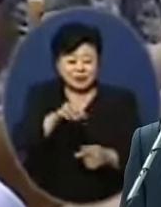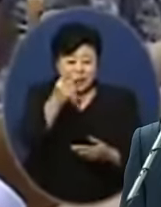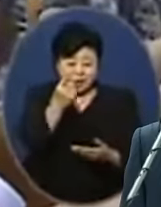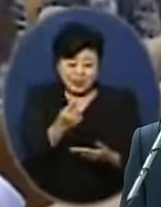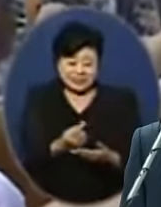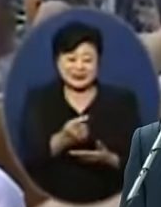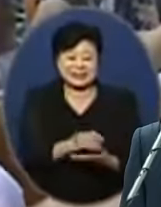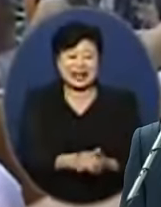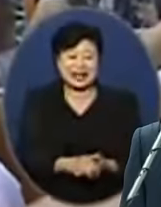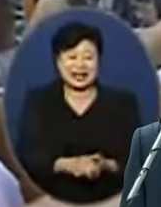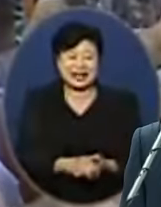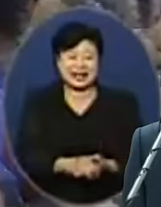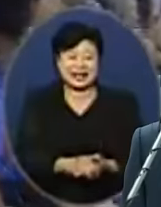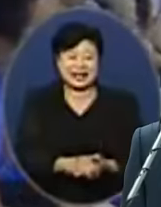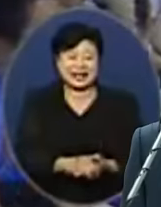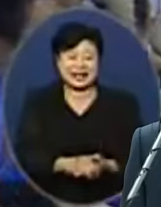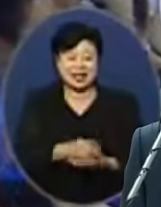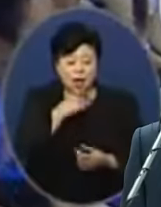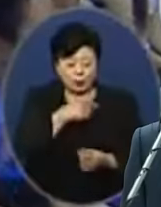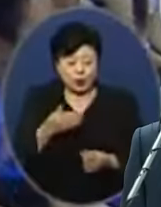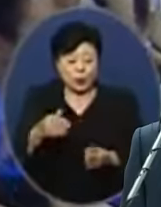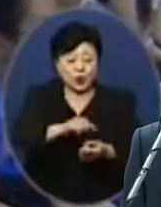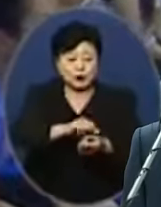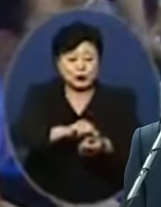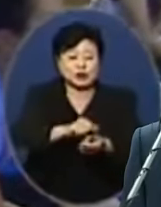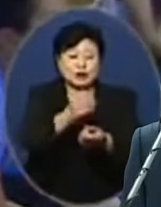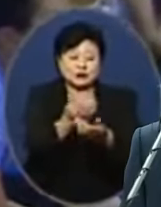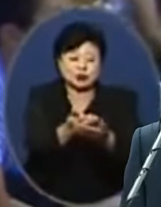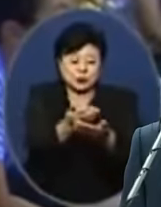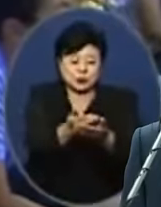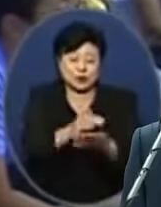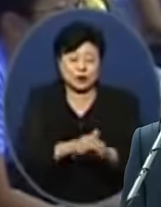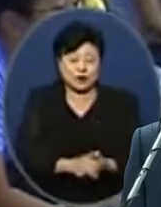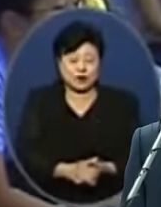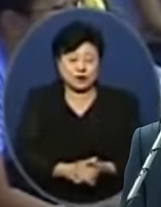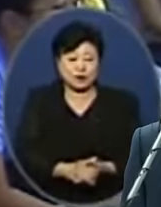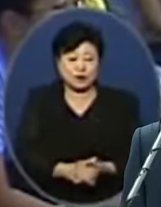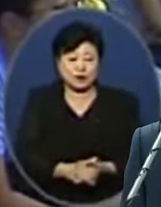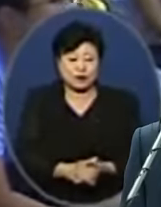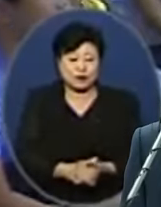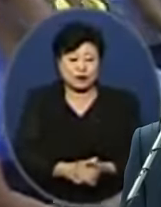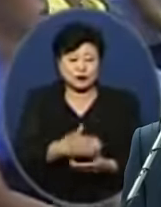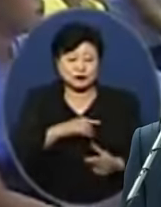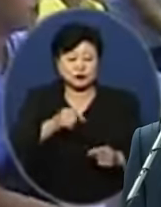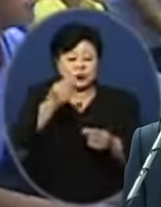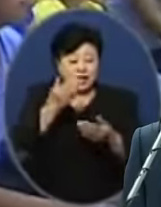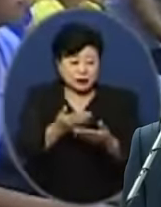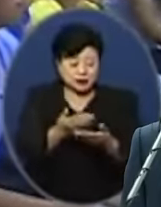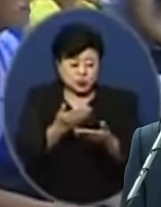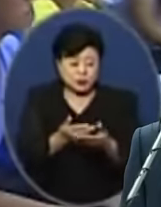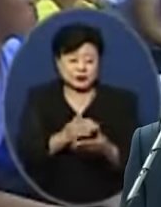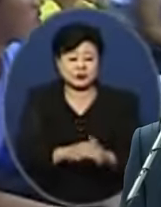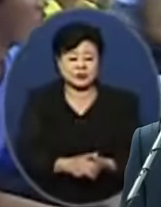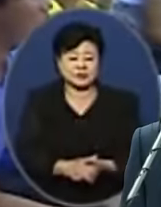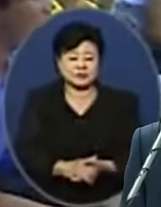나왔습니다. 보혈로 씻어주시옵시고 저를 구원하여